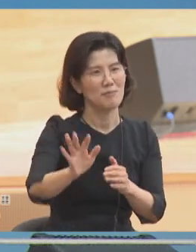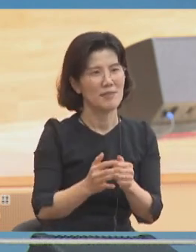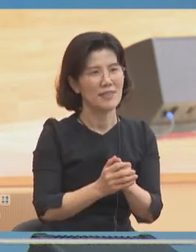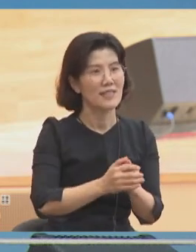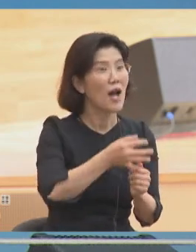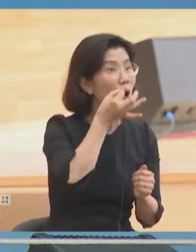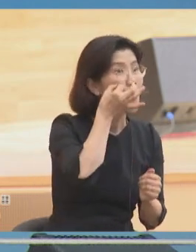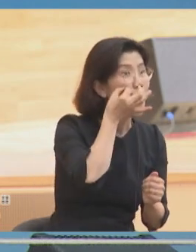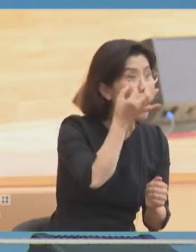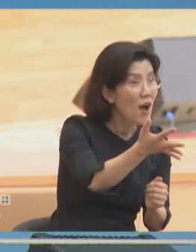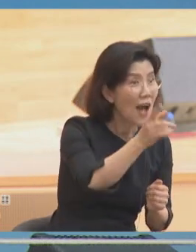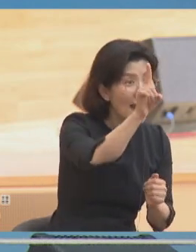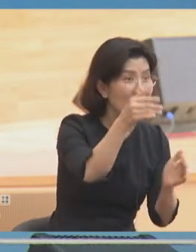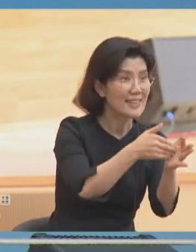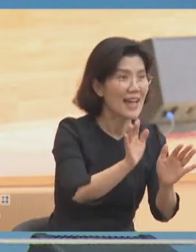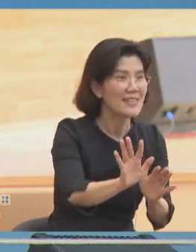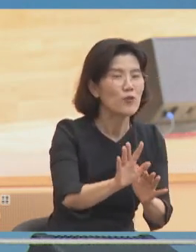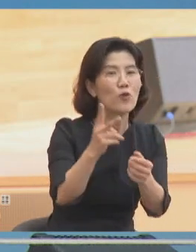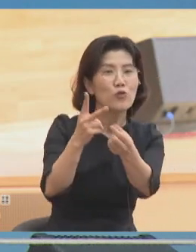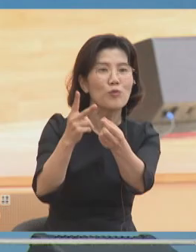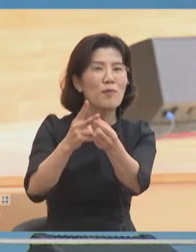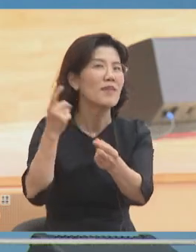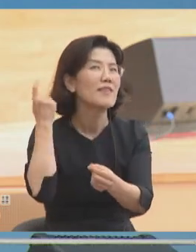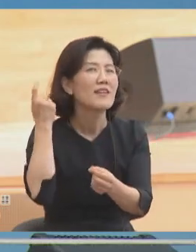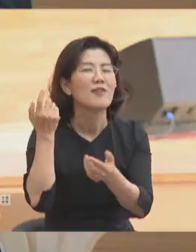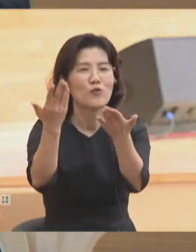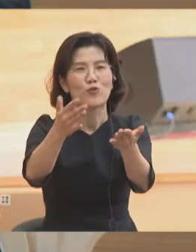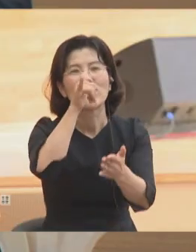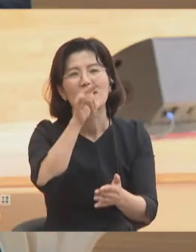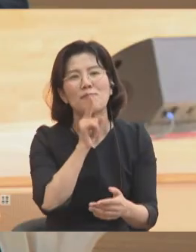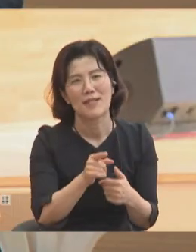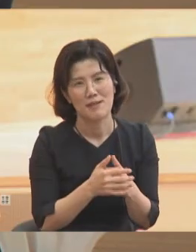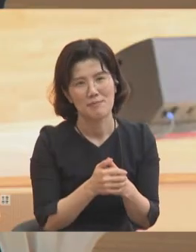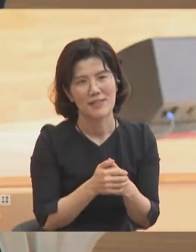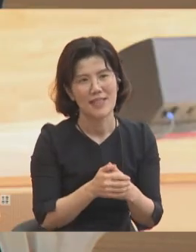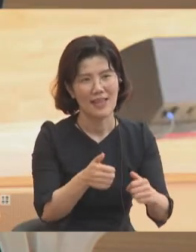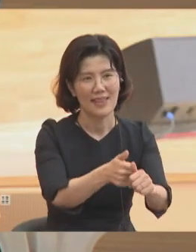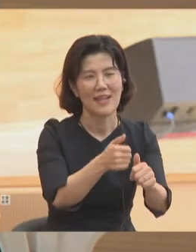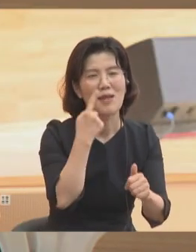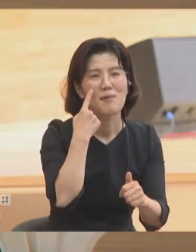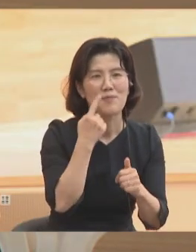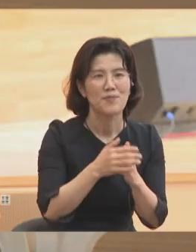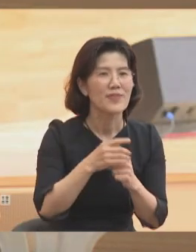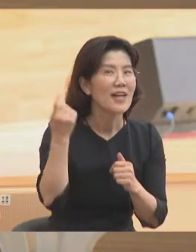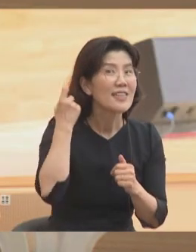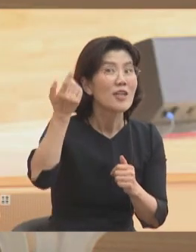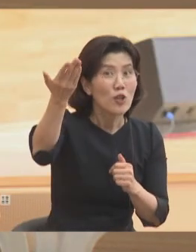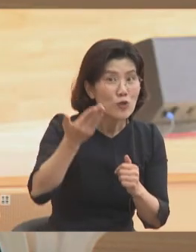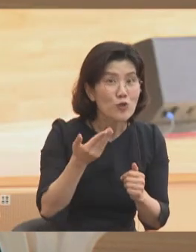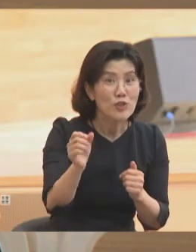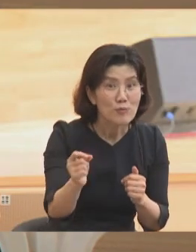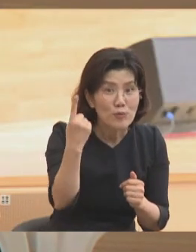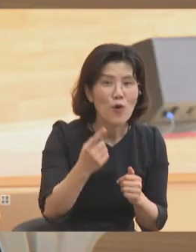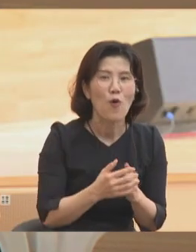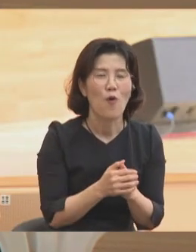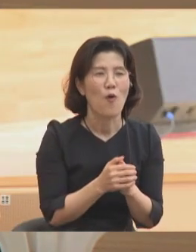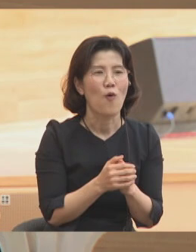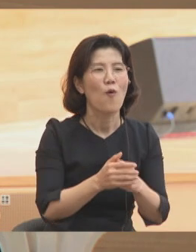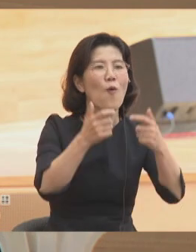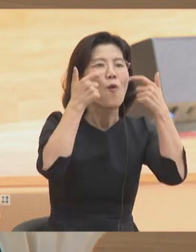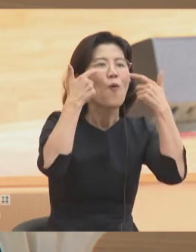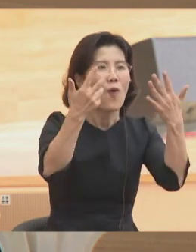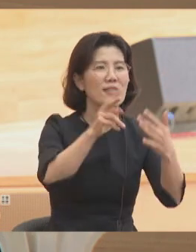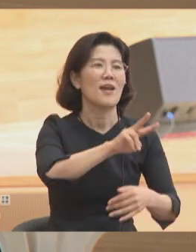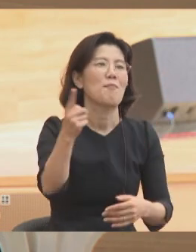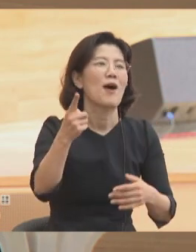보여만 주시는게 아니라 이제는 들려도 주십니다 저를 따라 하겠습니다 들려 주심으로 들려 주심으로 확실하게